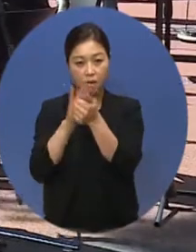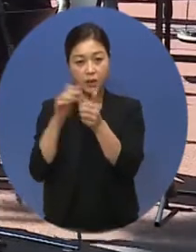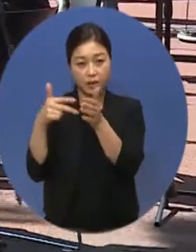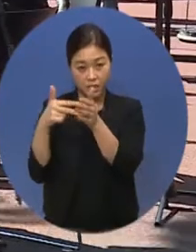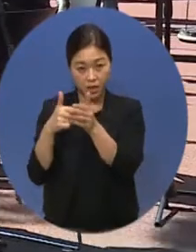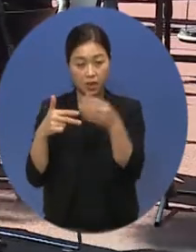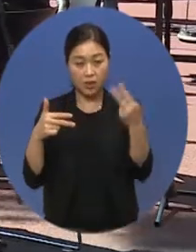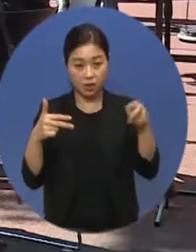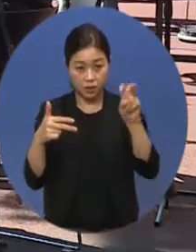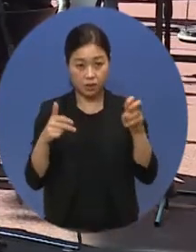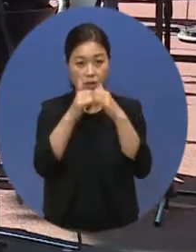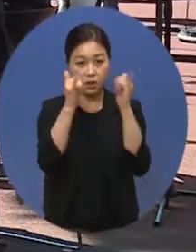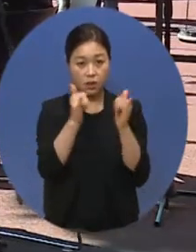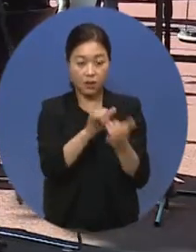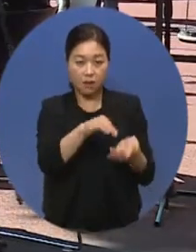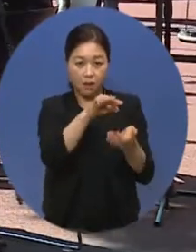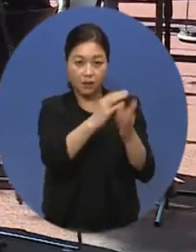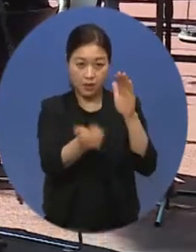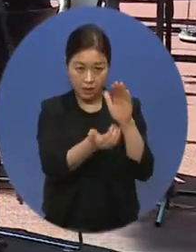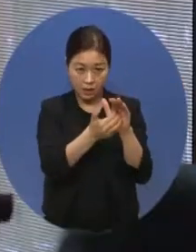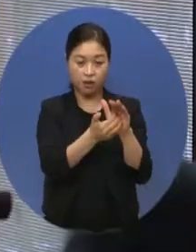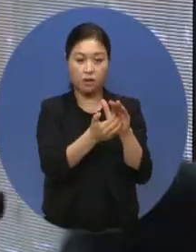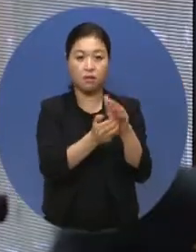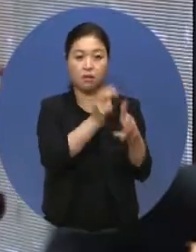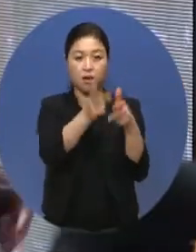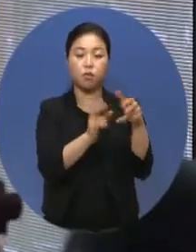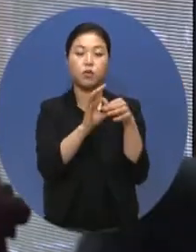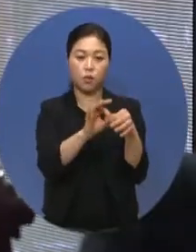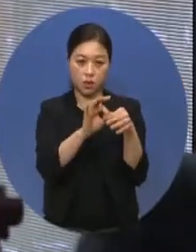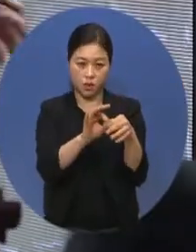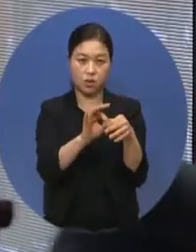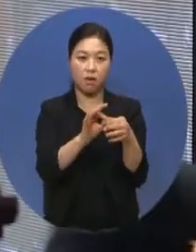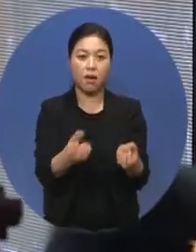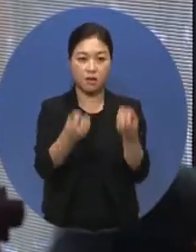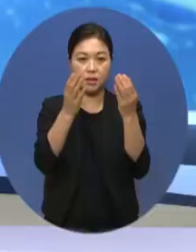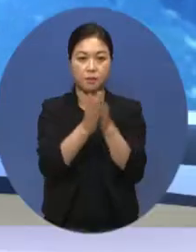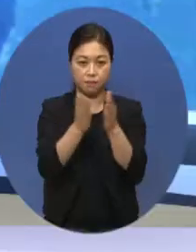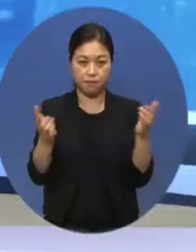2020 사회적 가치 실현 공모 사업을 통해 마련됐습니다.